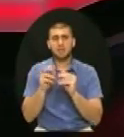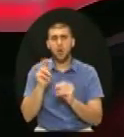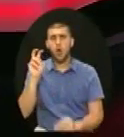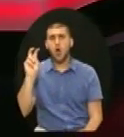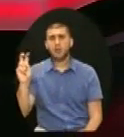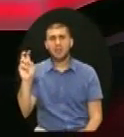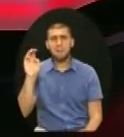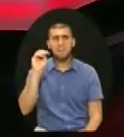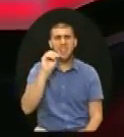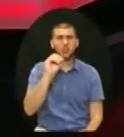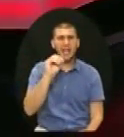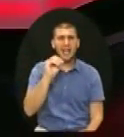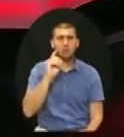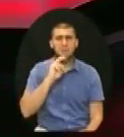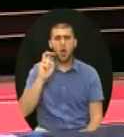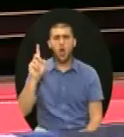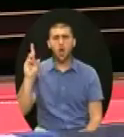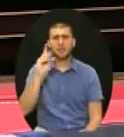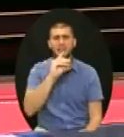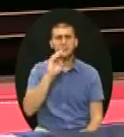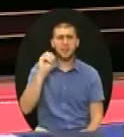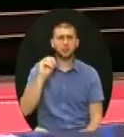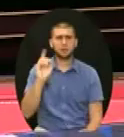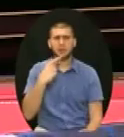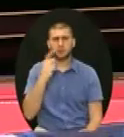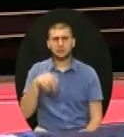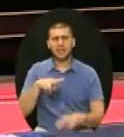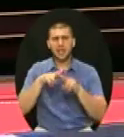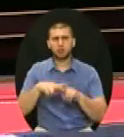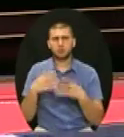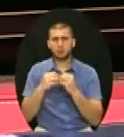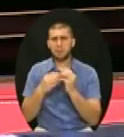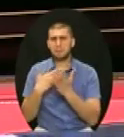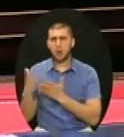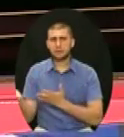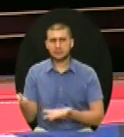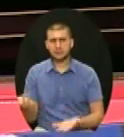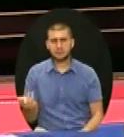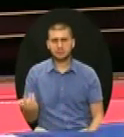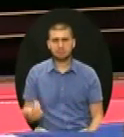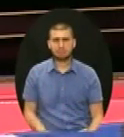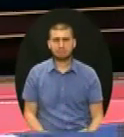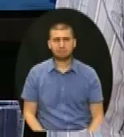מנשה, מי שאמר שצריך להותיר את המשפחה מחוץ לעניין, הרי